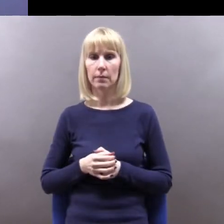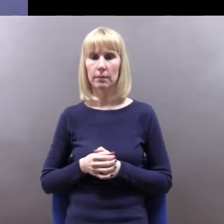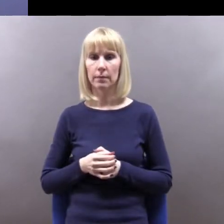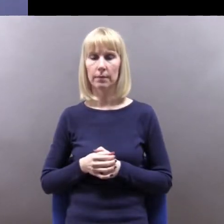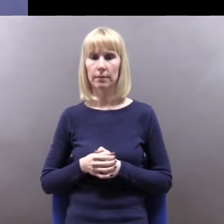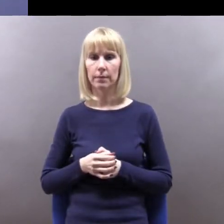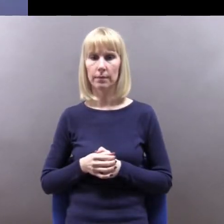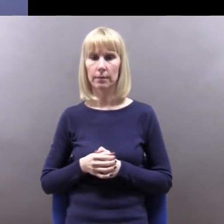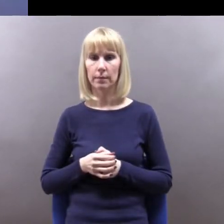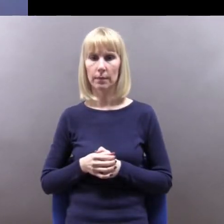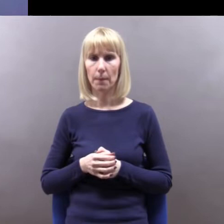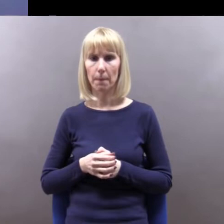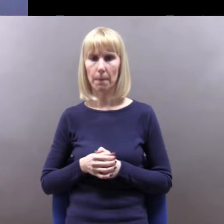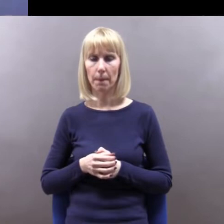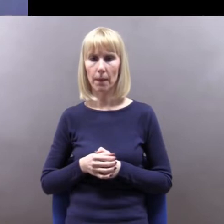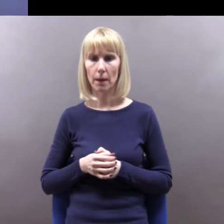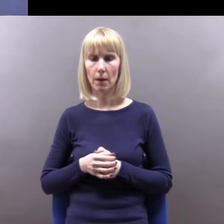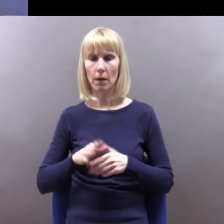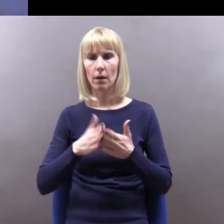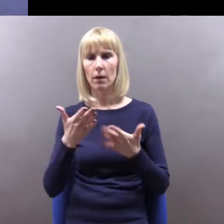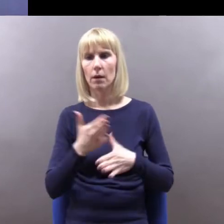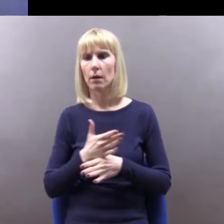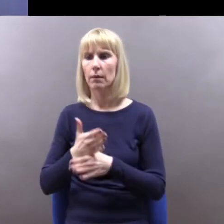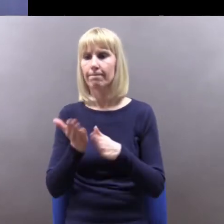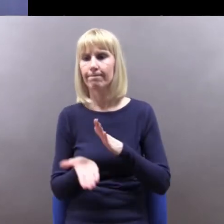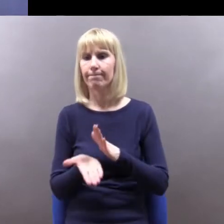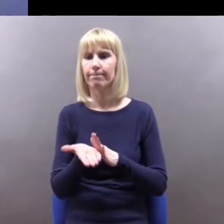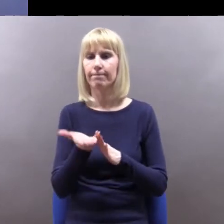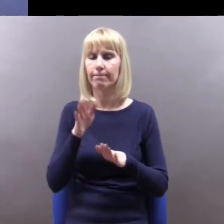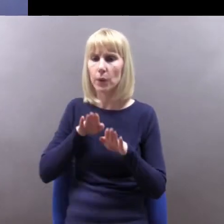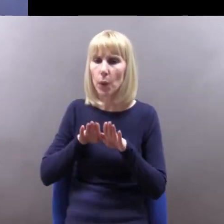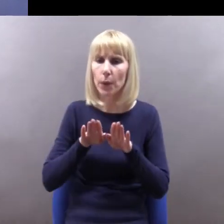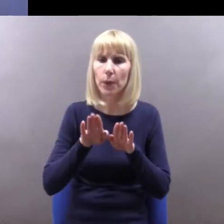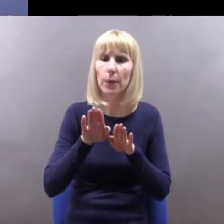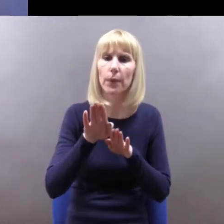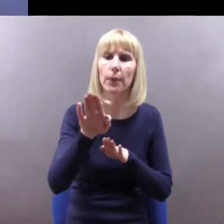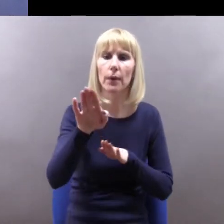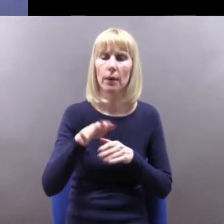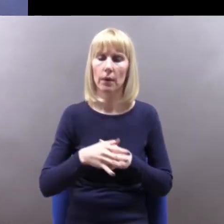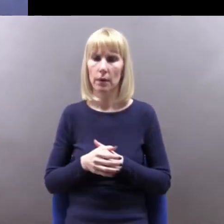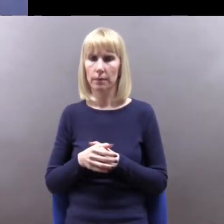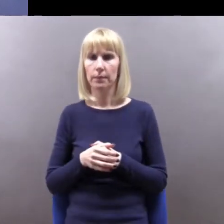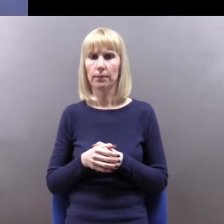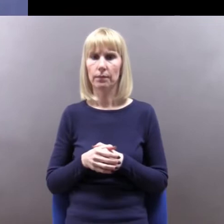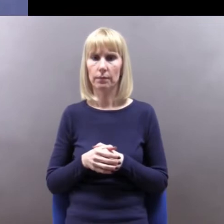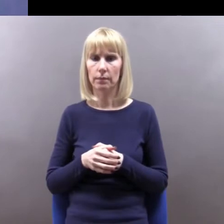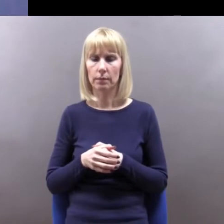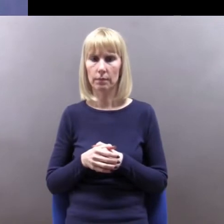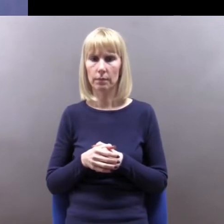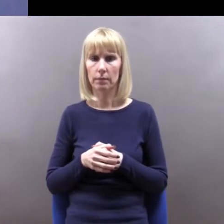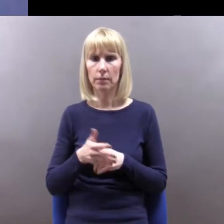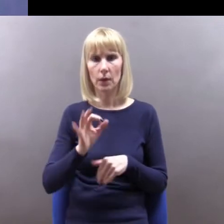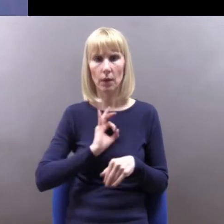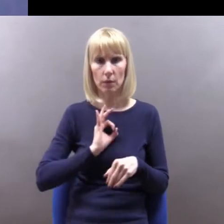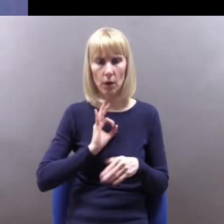może trochę do tych platform przyschodowych, powiedzmy to raz na zawsze, czy taką